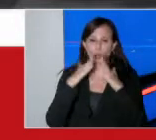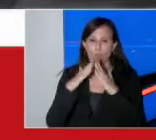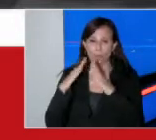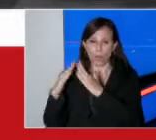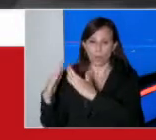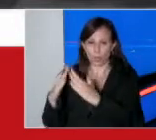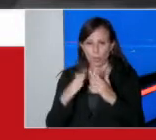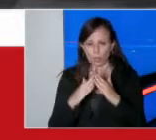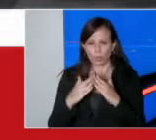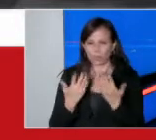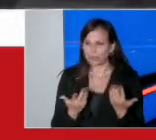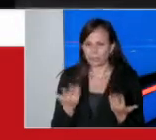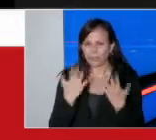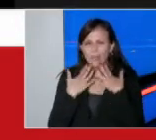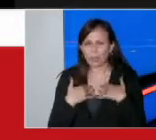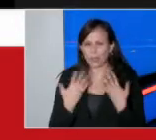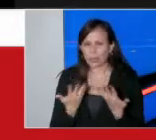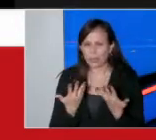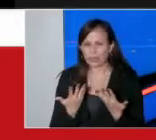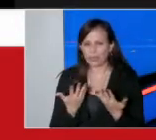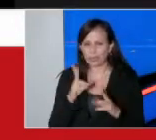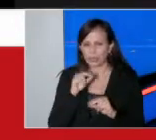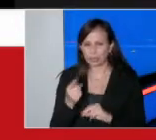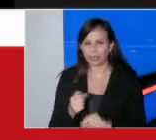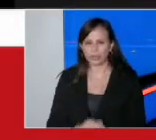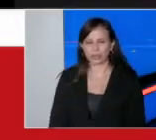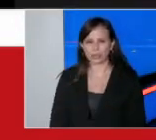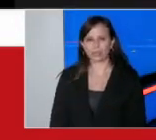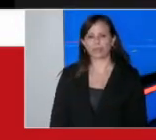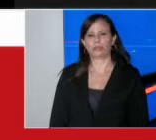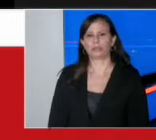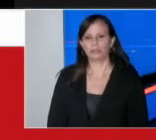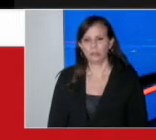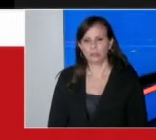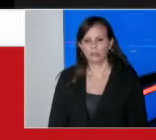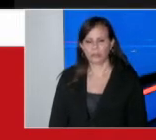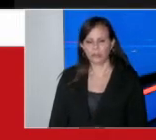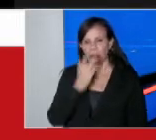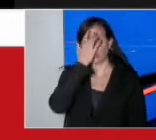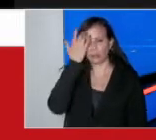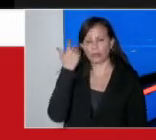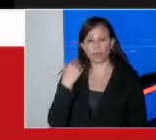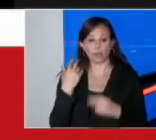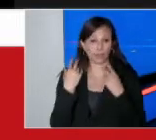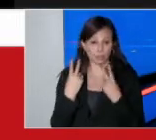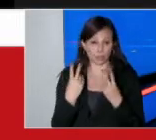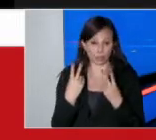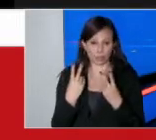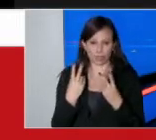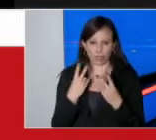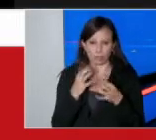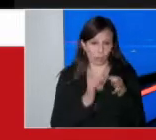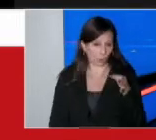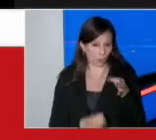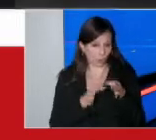כמה ענייני מעונות, אז למה אתה מתייחס? תראה, בעיקר זה הסיפור של, לא פרטו,